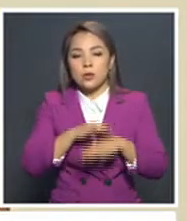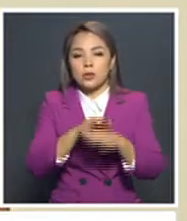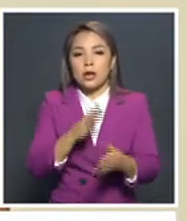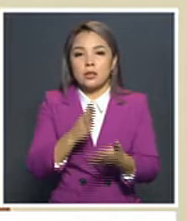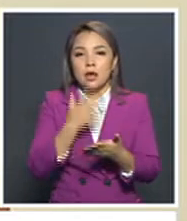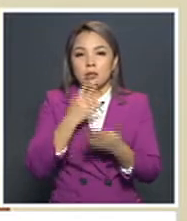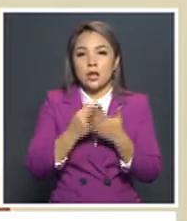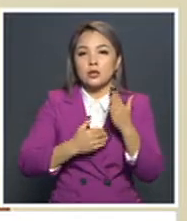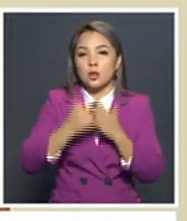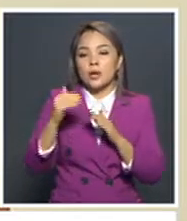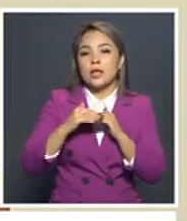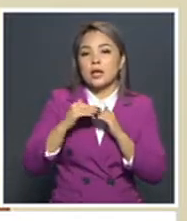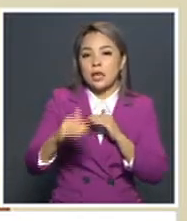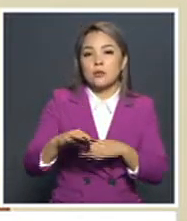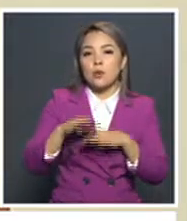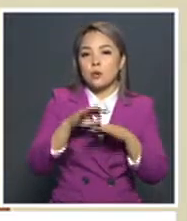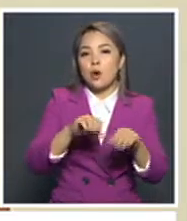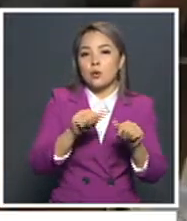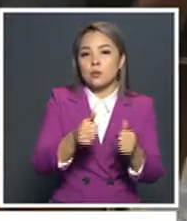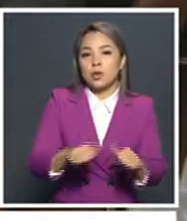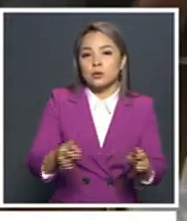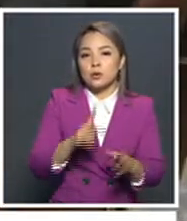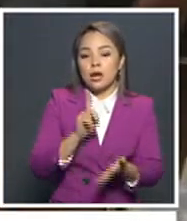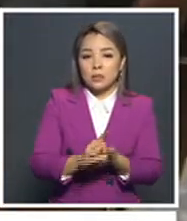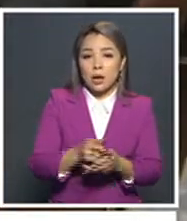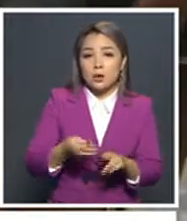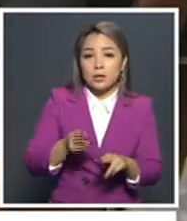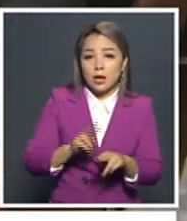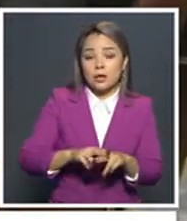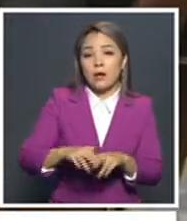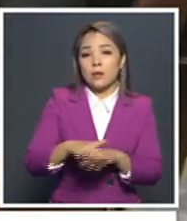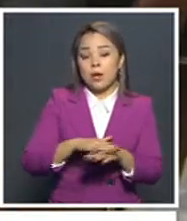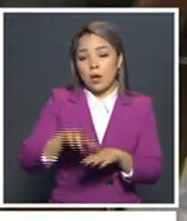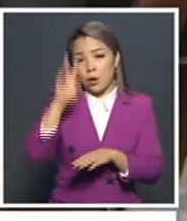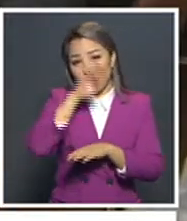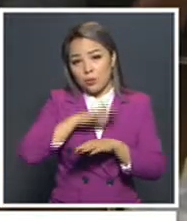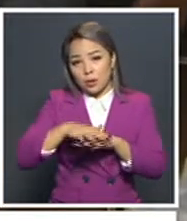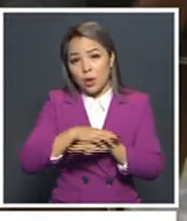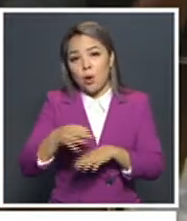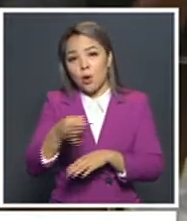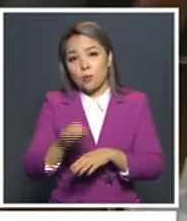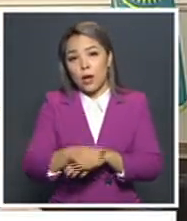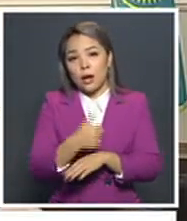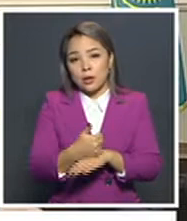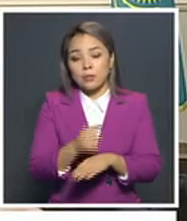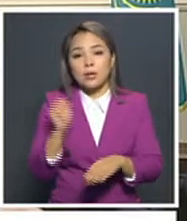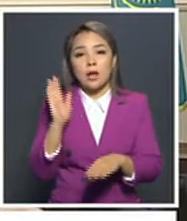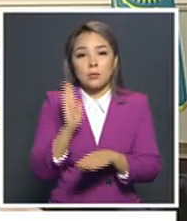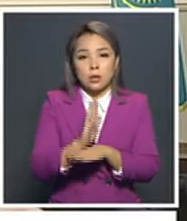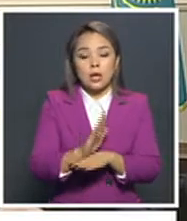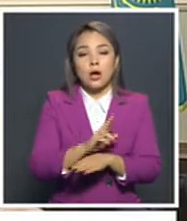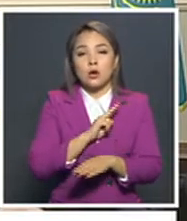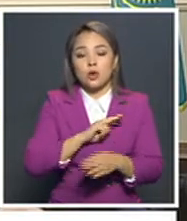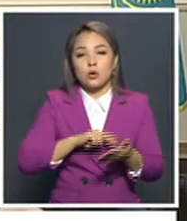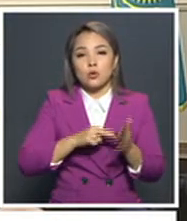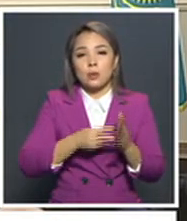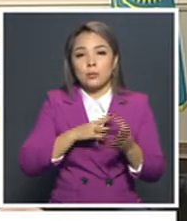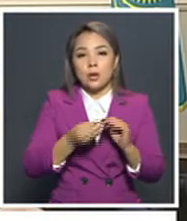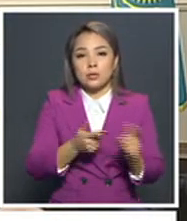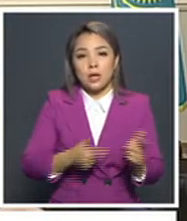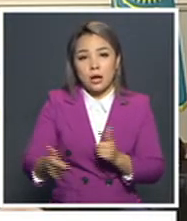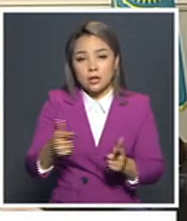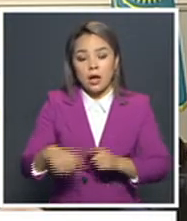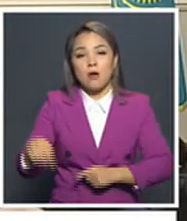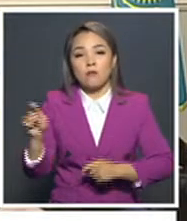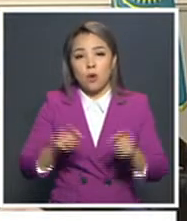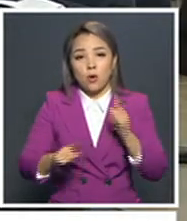жиынды жоғары деңгейде ұйымдастыру керек. Осыған байланысты мен үкіметке және облыс әкімдігіне тиісті жоспар дайындауды және нысандардың